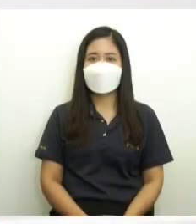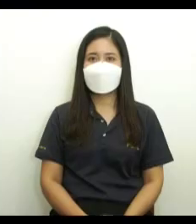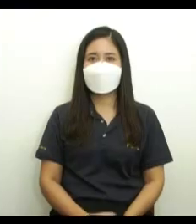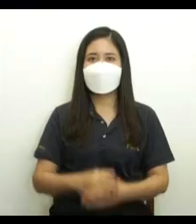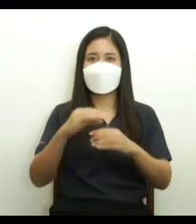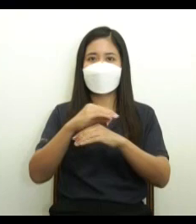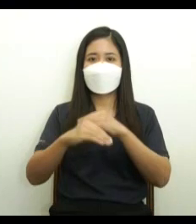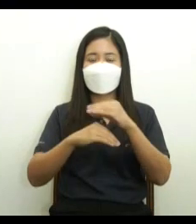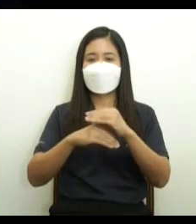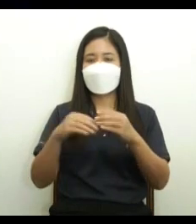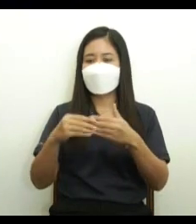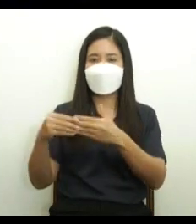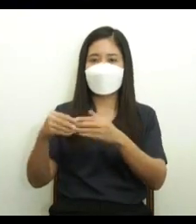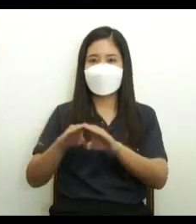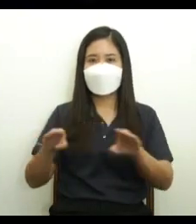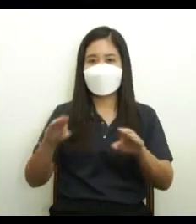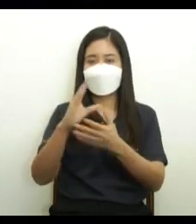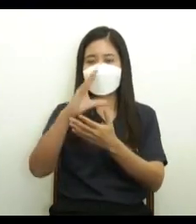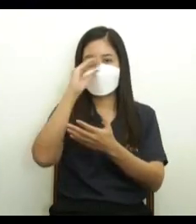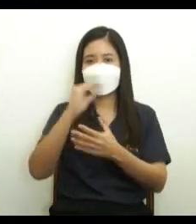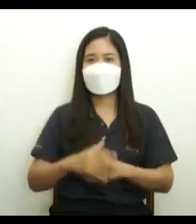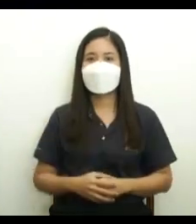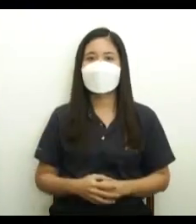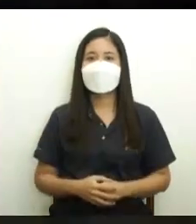งการพาน้องกลับมาเรียน